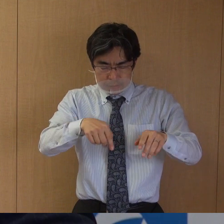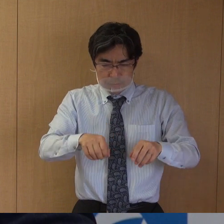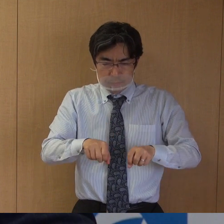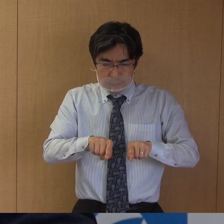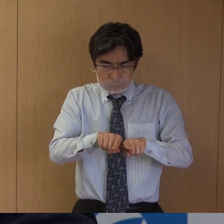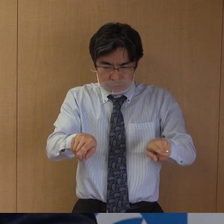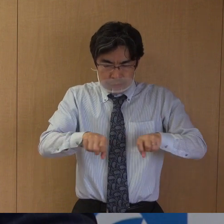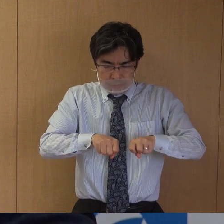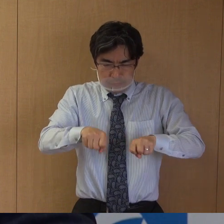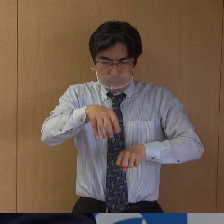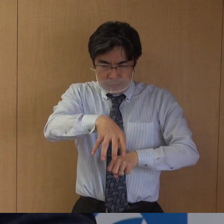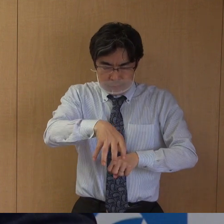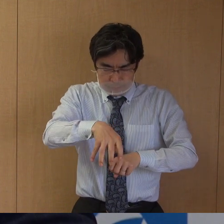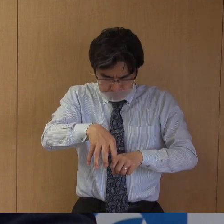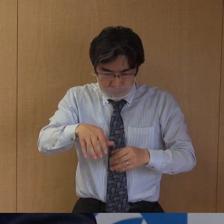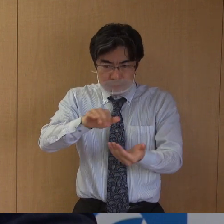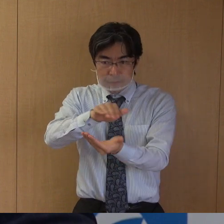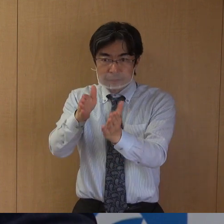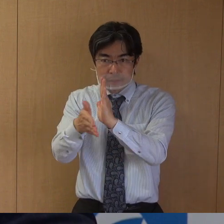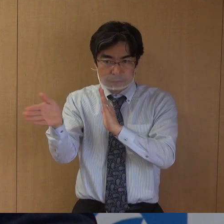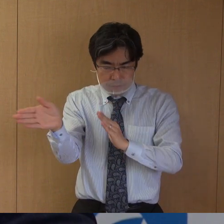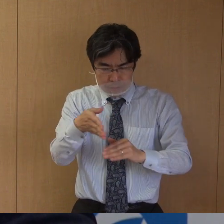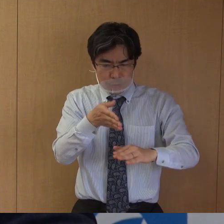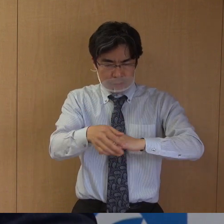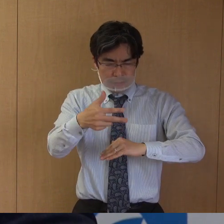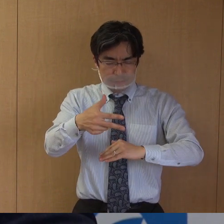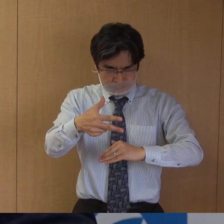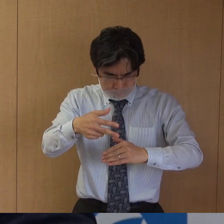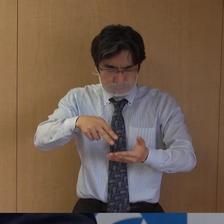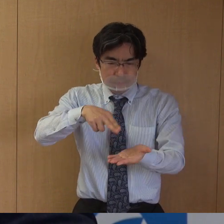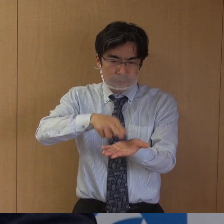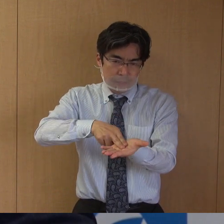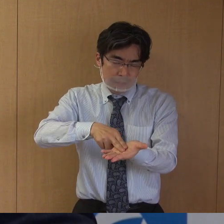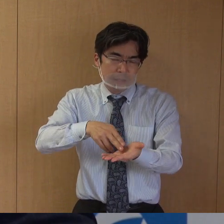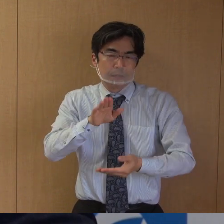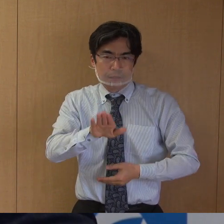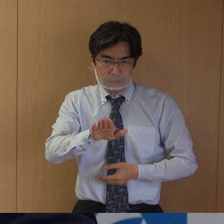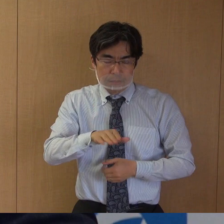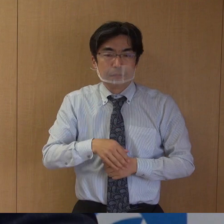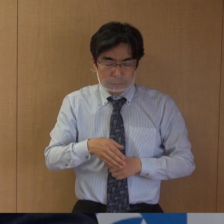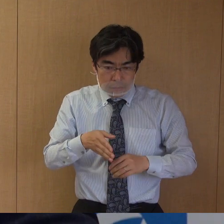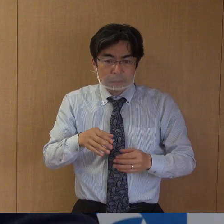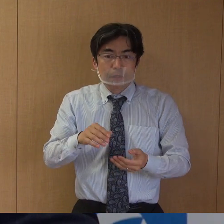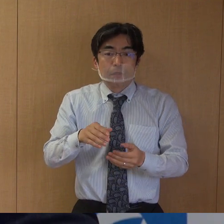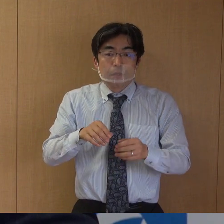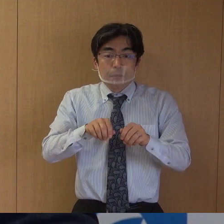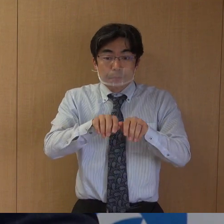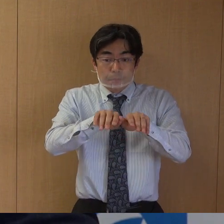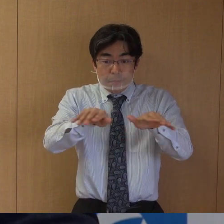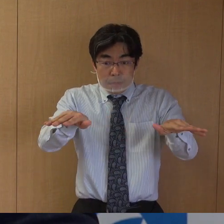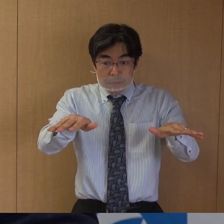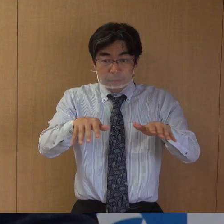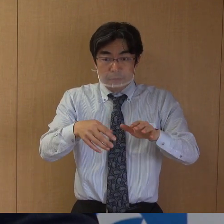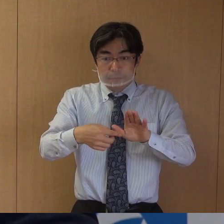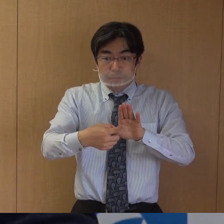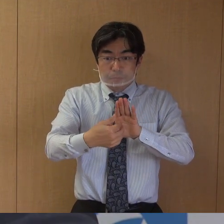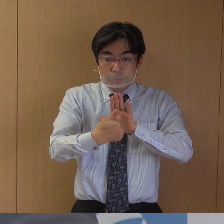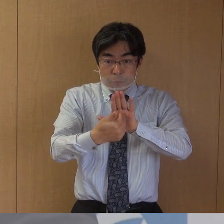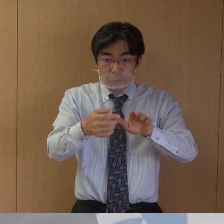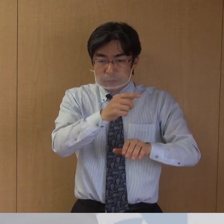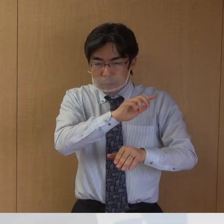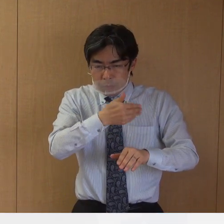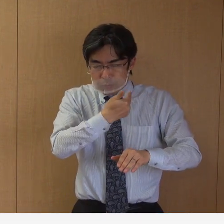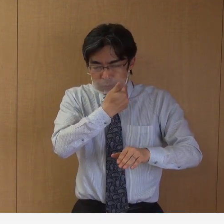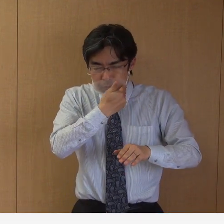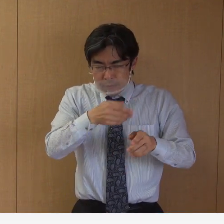置における措置区域として埼玉県から指定を受けました。このまん延防止等重点措